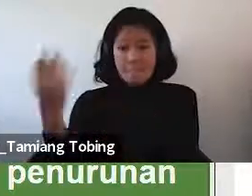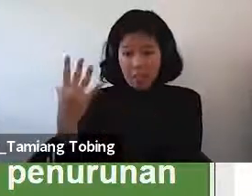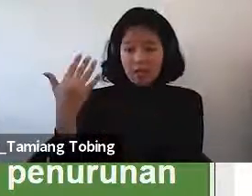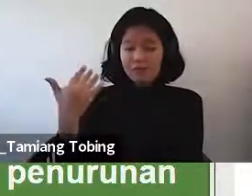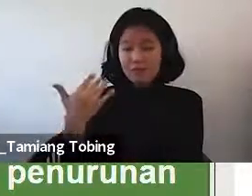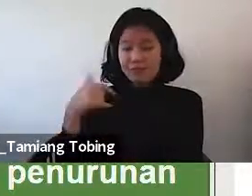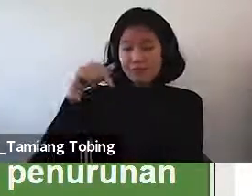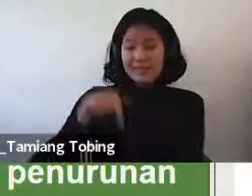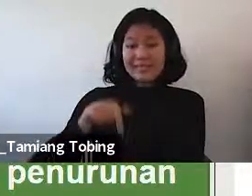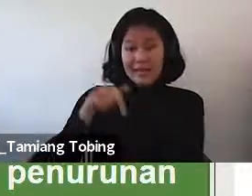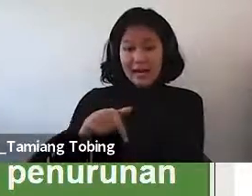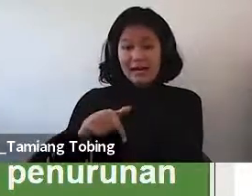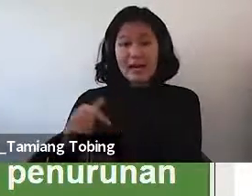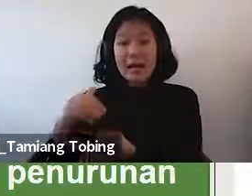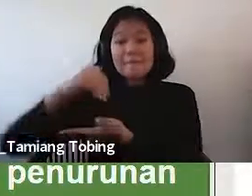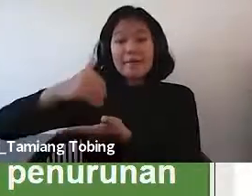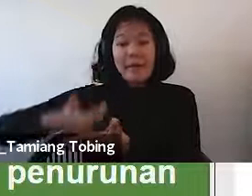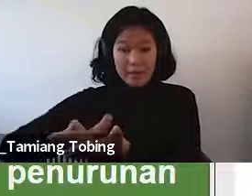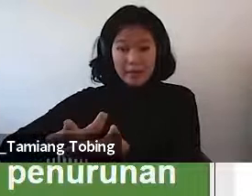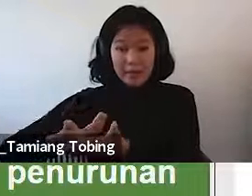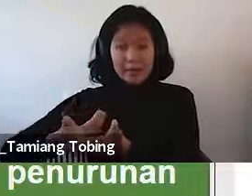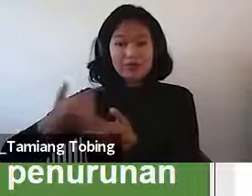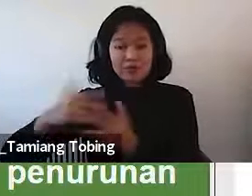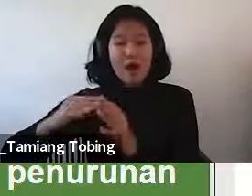saat ini pendapatan mereka sudah mulai membaik.